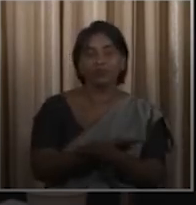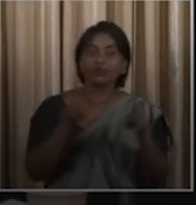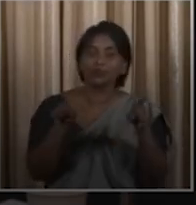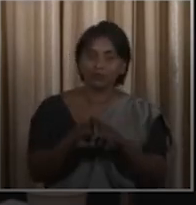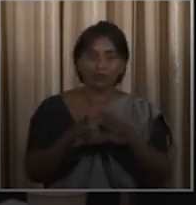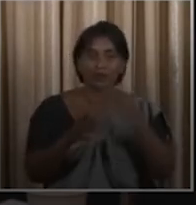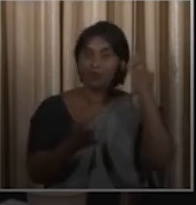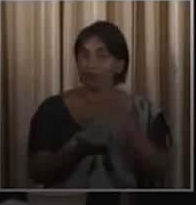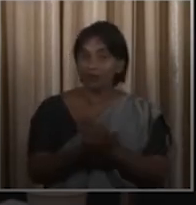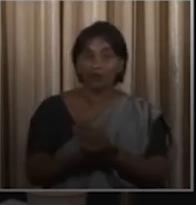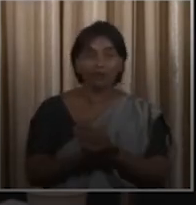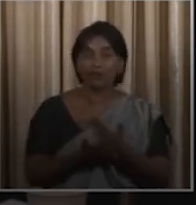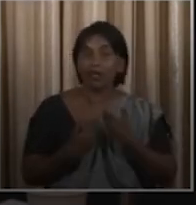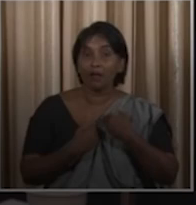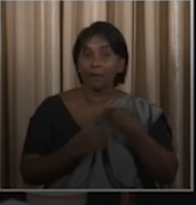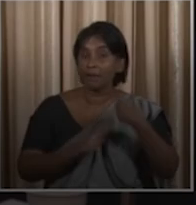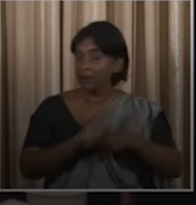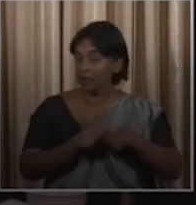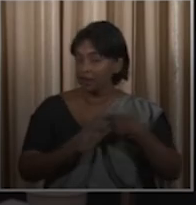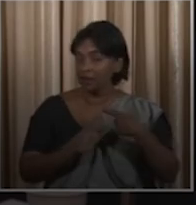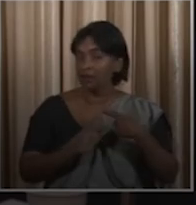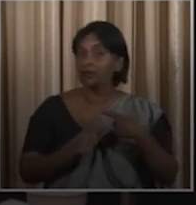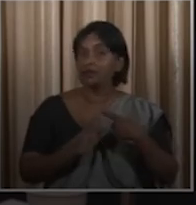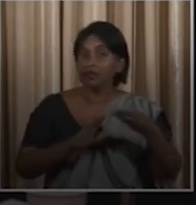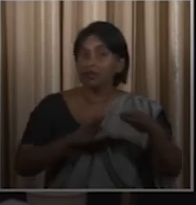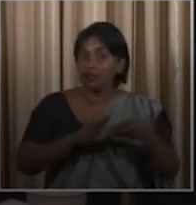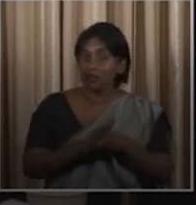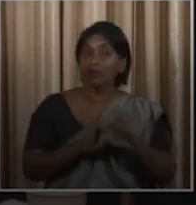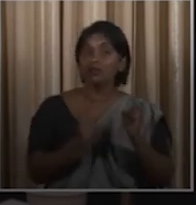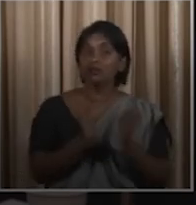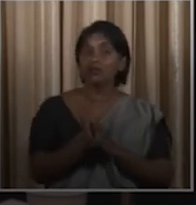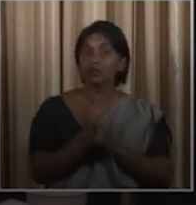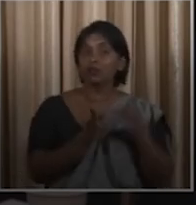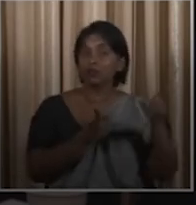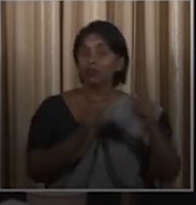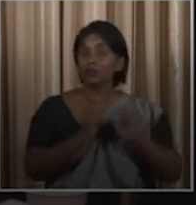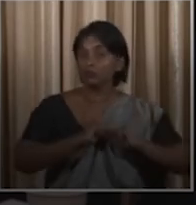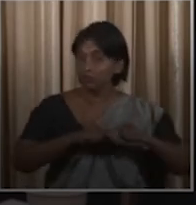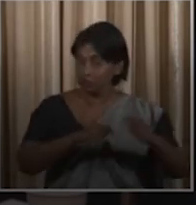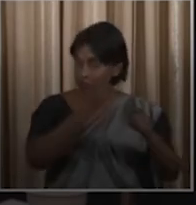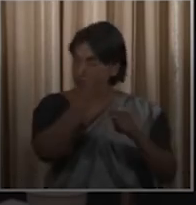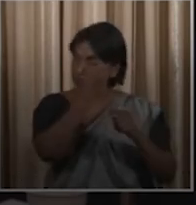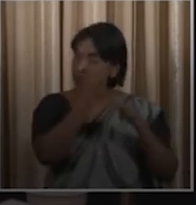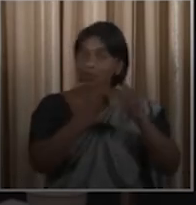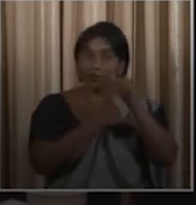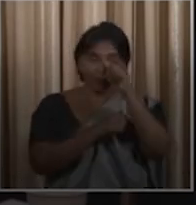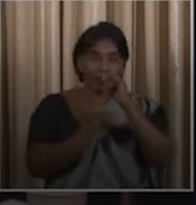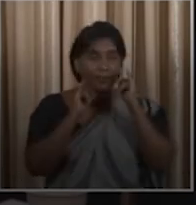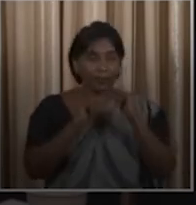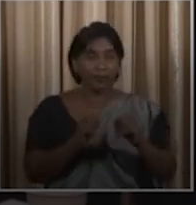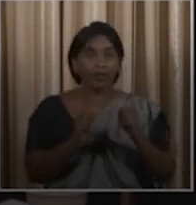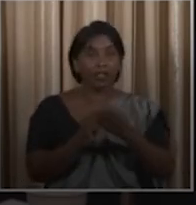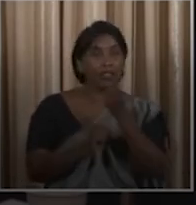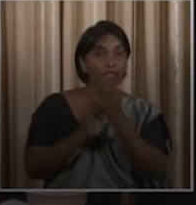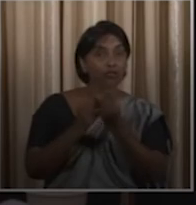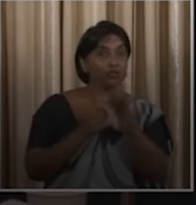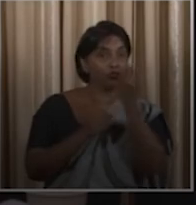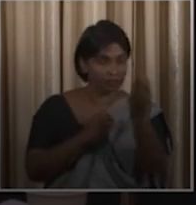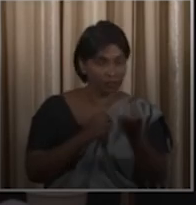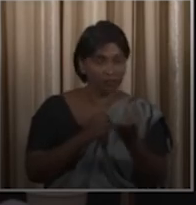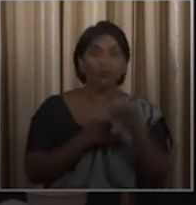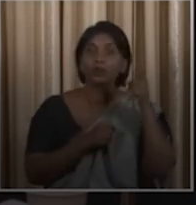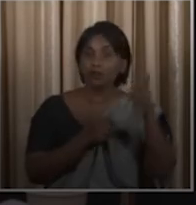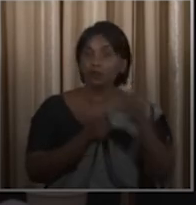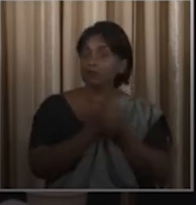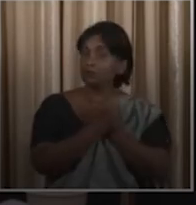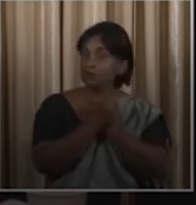rate, alaso dusan komin sabah kriat makarla, wanca dusan akar poeda danduan dila, egolo hireya wala tamai,